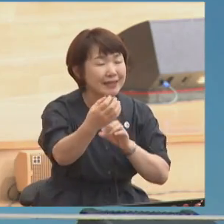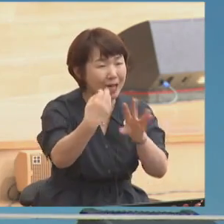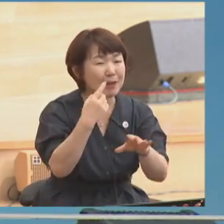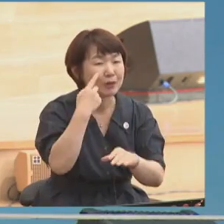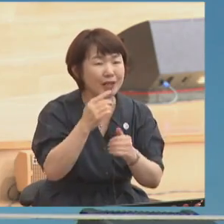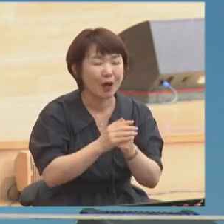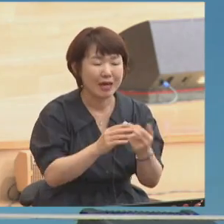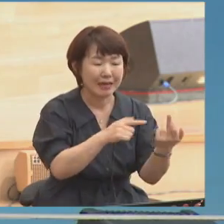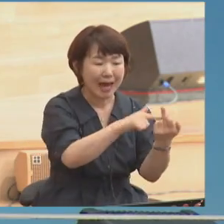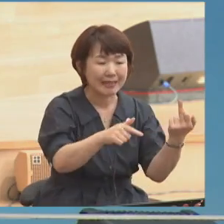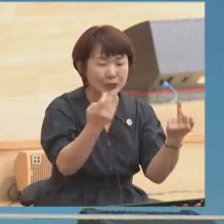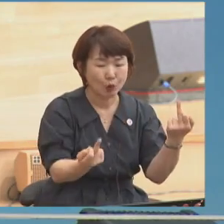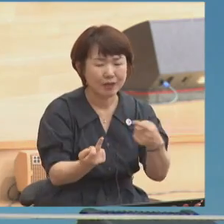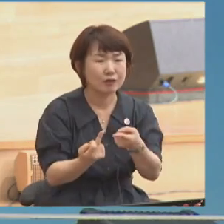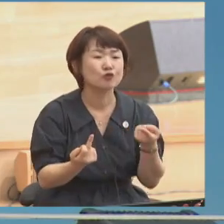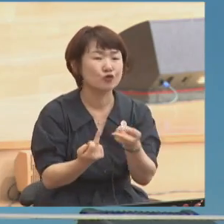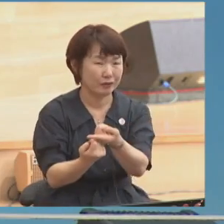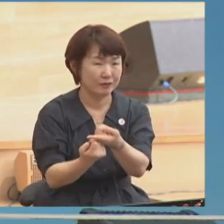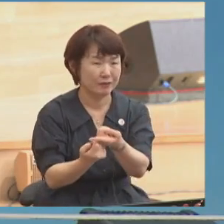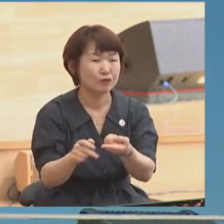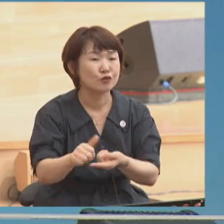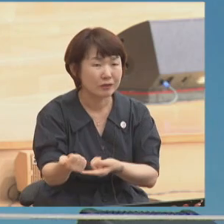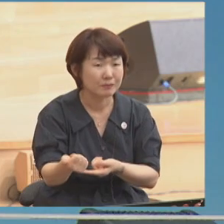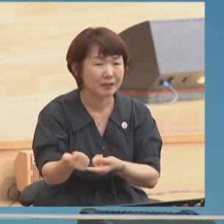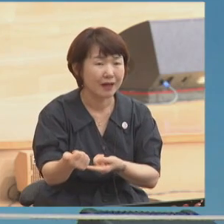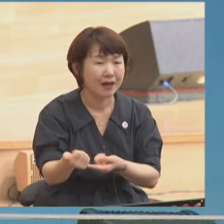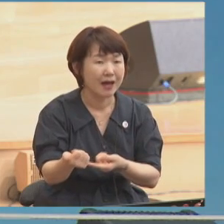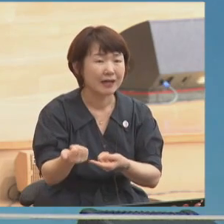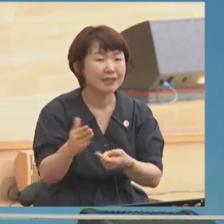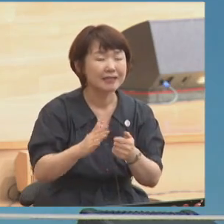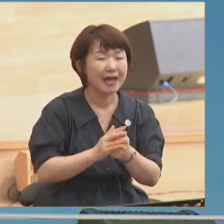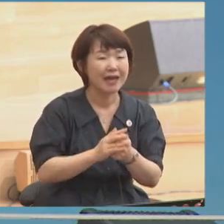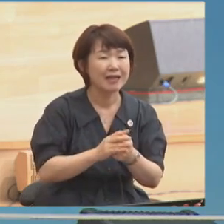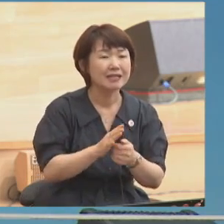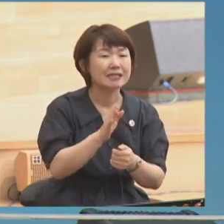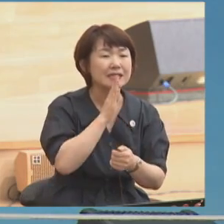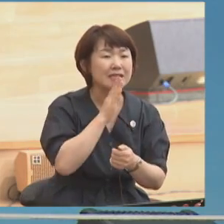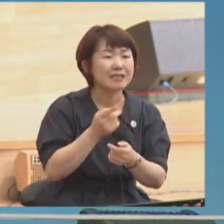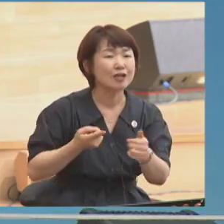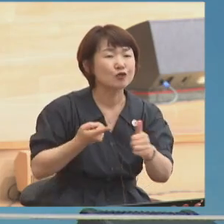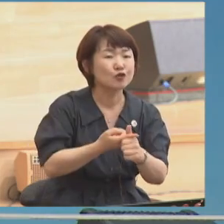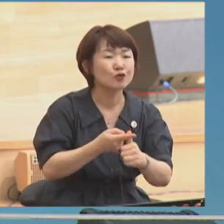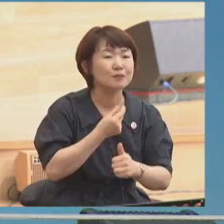아벨을 죽였습니다. 그런데 정말로 죽이고 싶은 사람 누군가요?